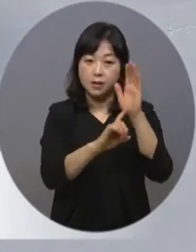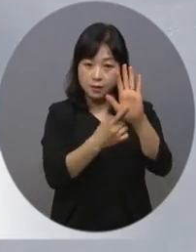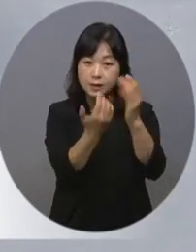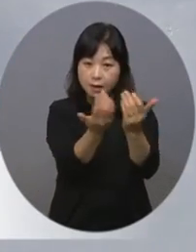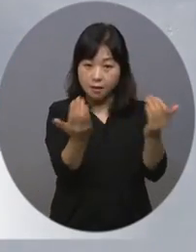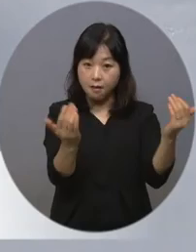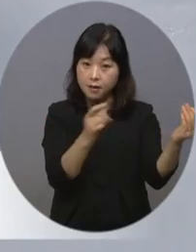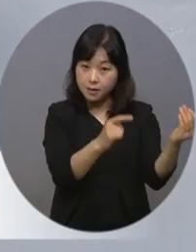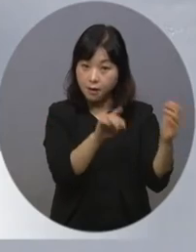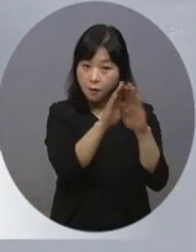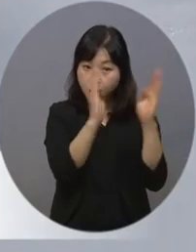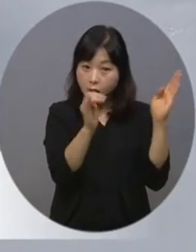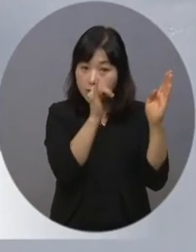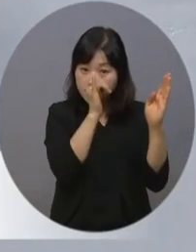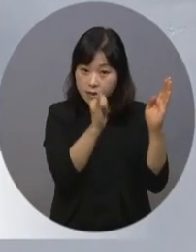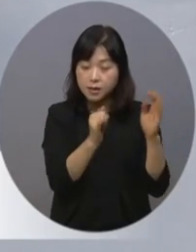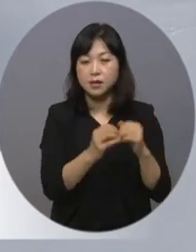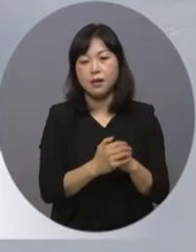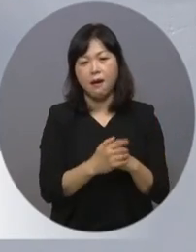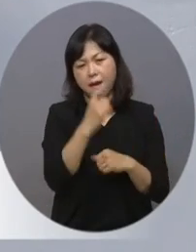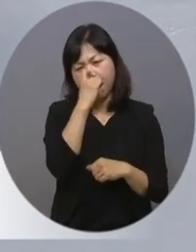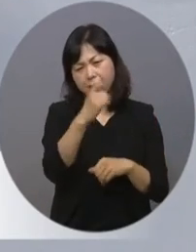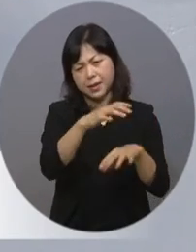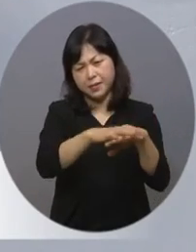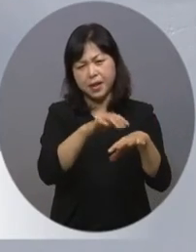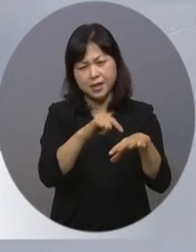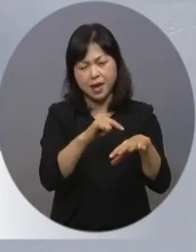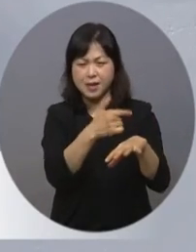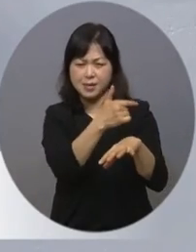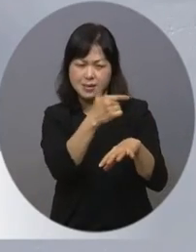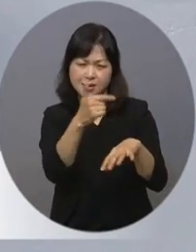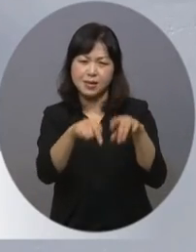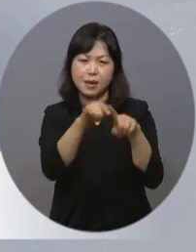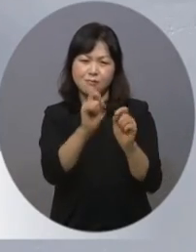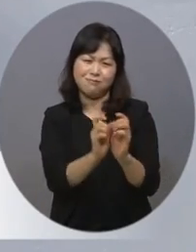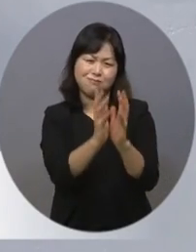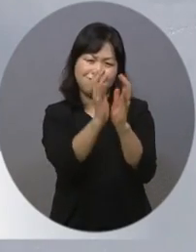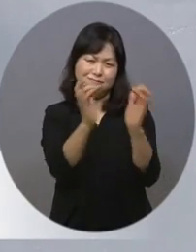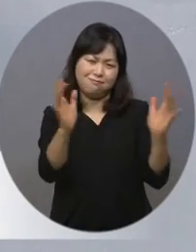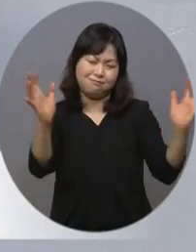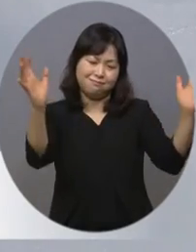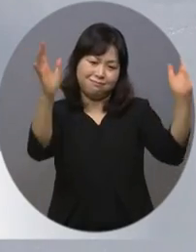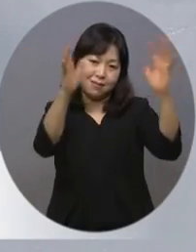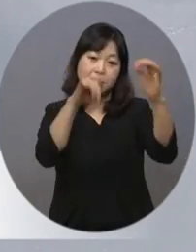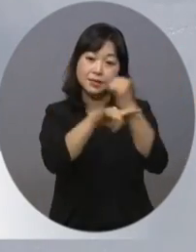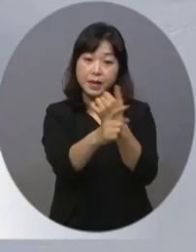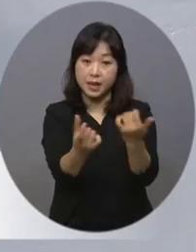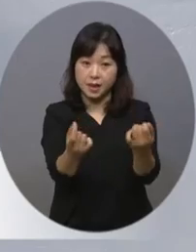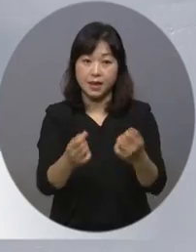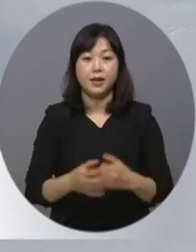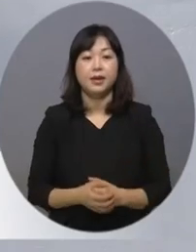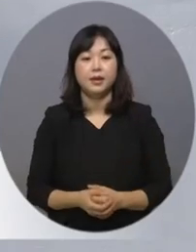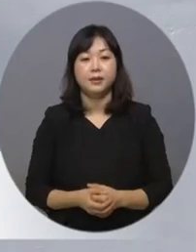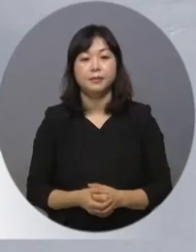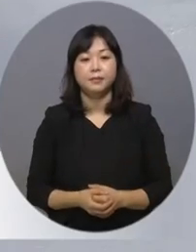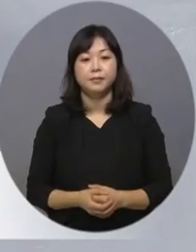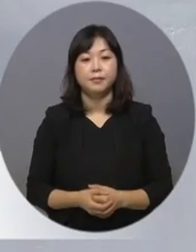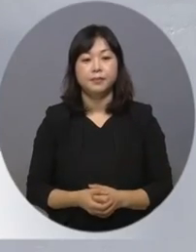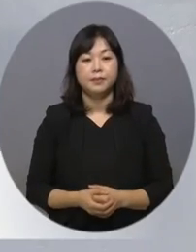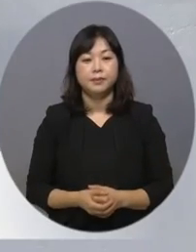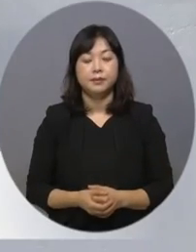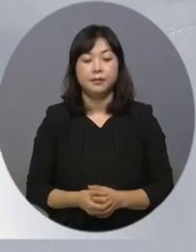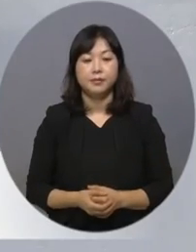것은 황량한 가시밭에 나무 한 그루가 큰 나무 한 그루가 섰다고 생각을 합니다.